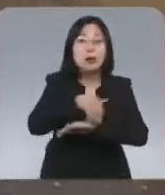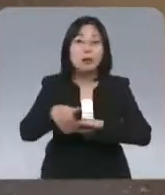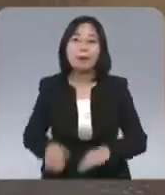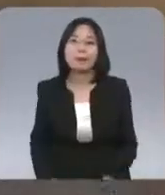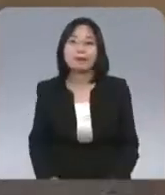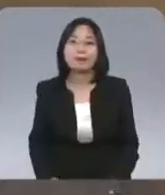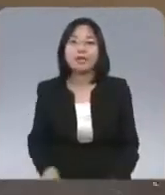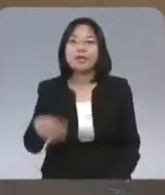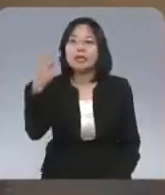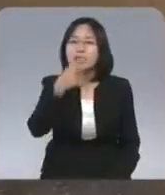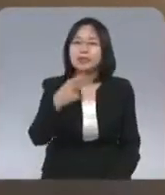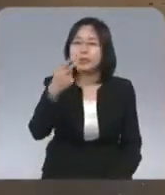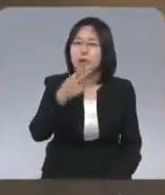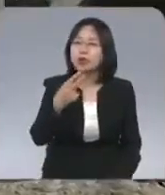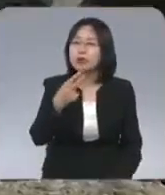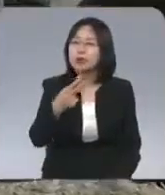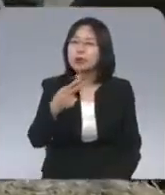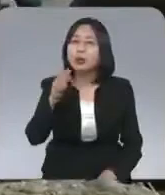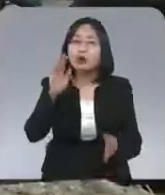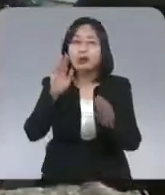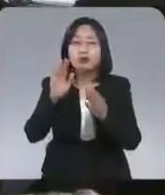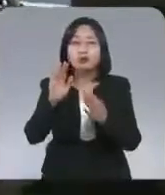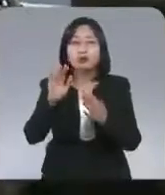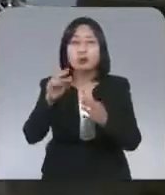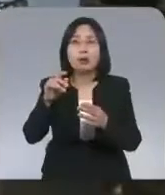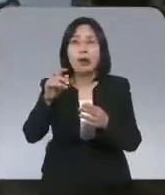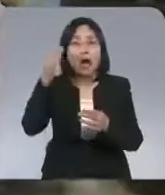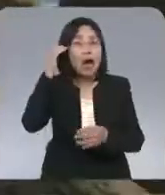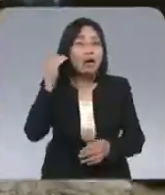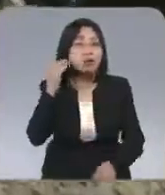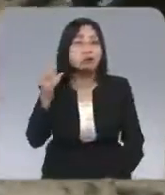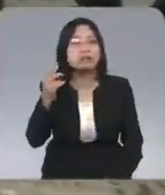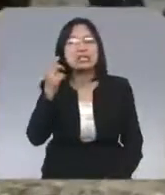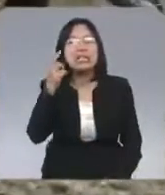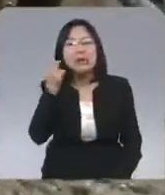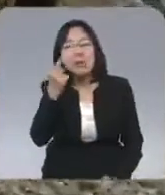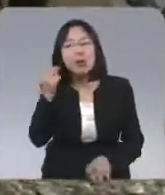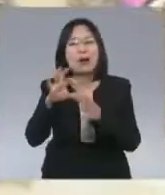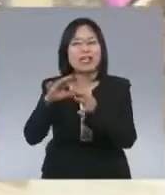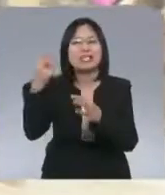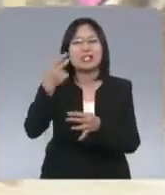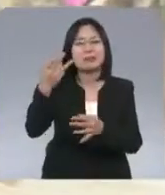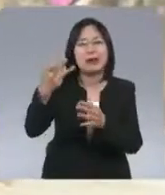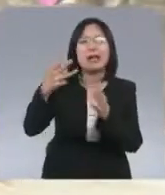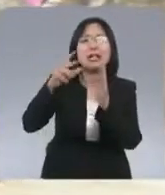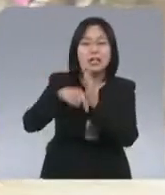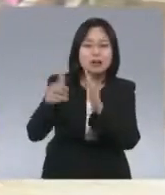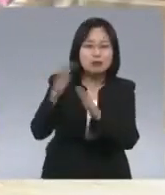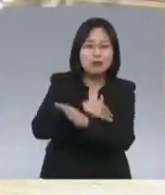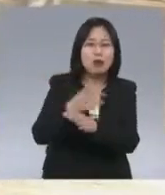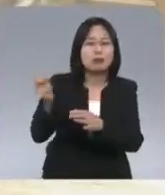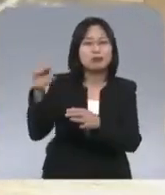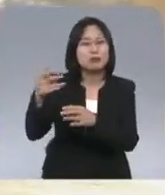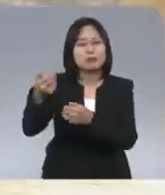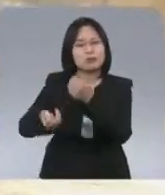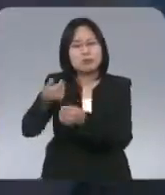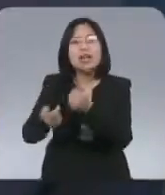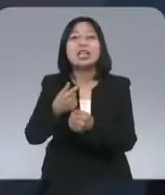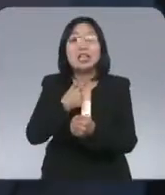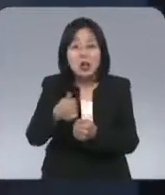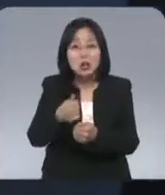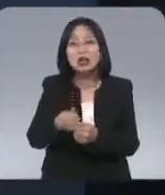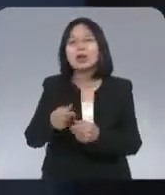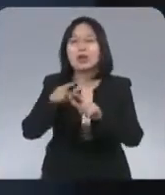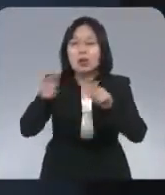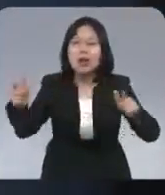grundlage abzuhalten bisher wurde die abhaltung solche übungen oftmals nicht bekannt gemacht als zeichen der warnung an nordkorea will